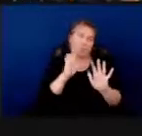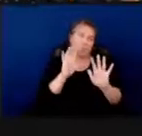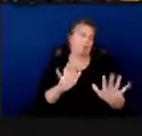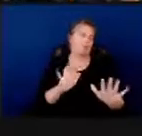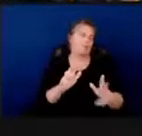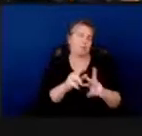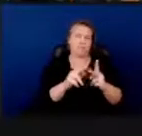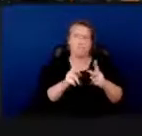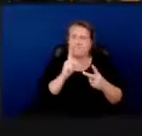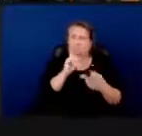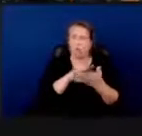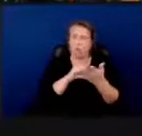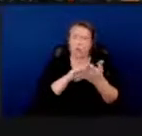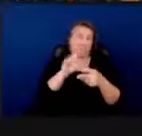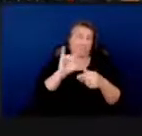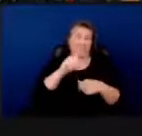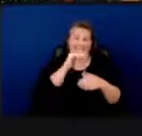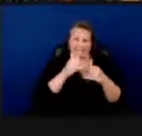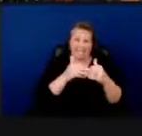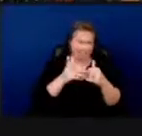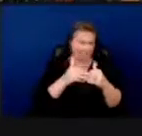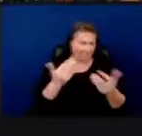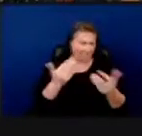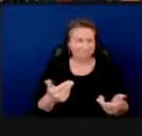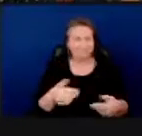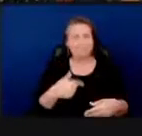Tungependa kuwa na shule ambayo